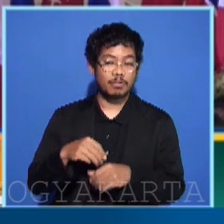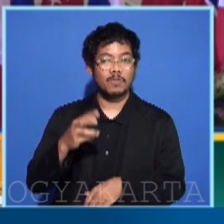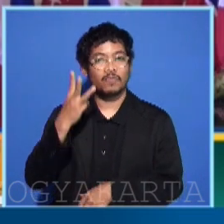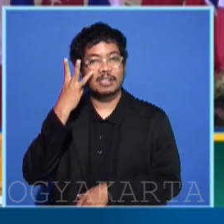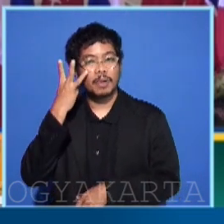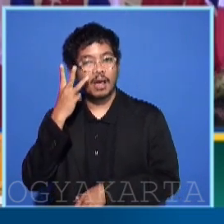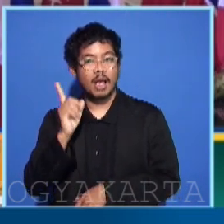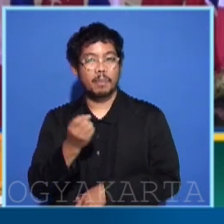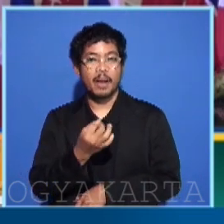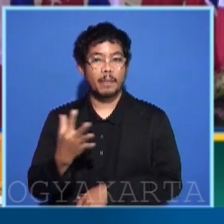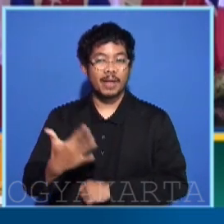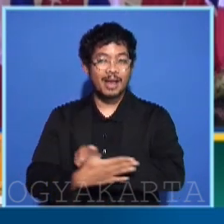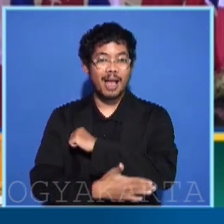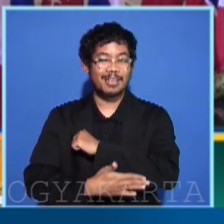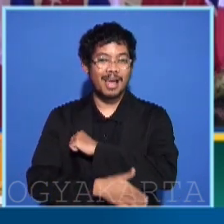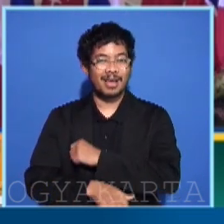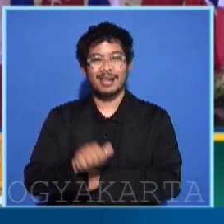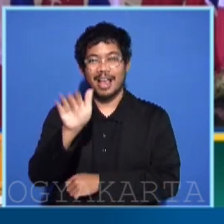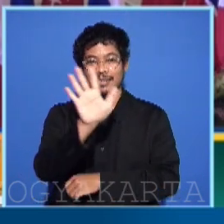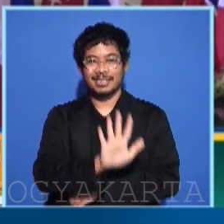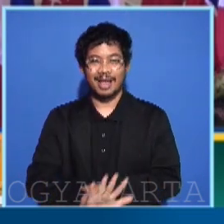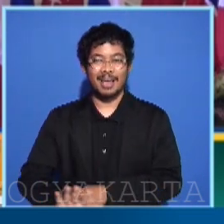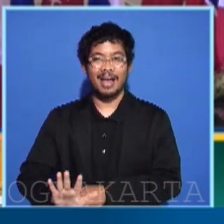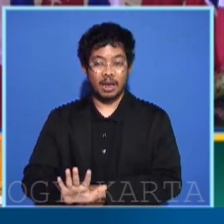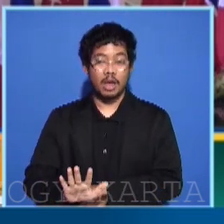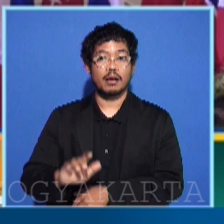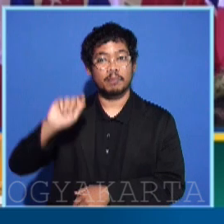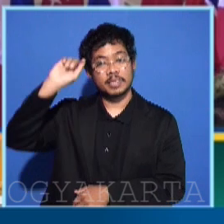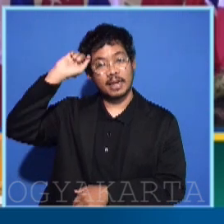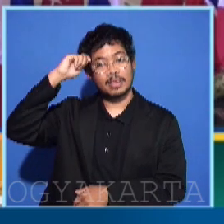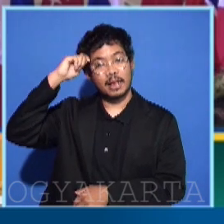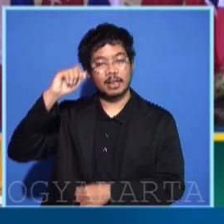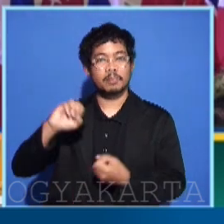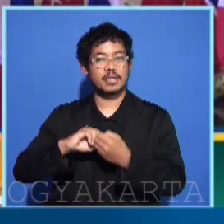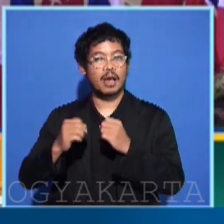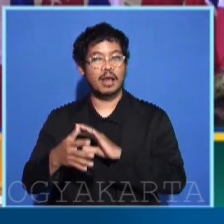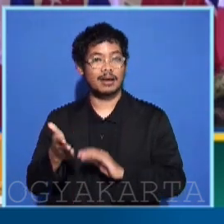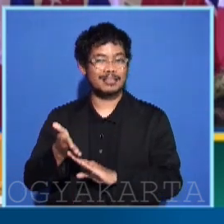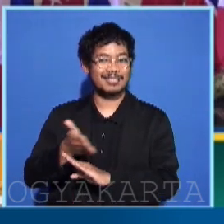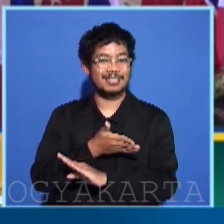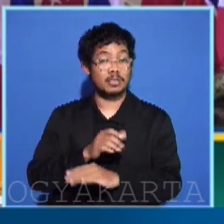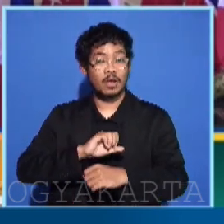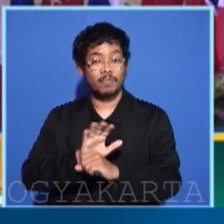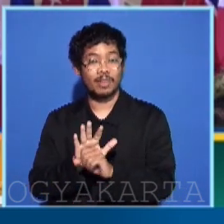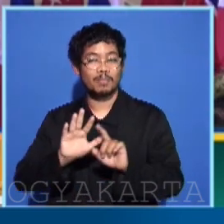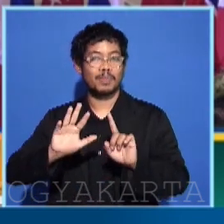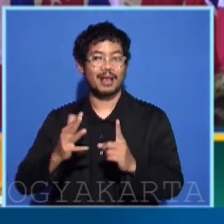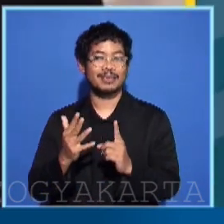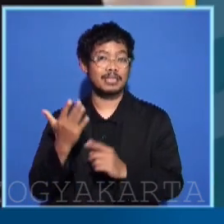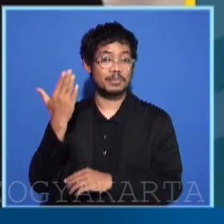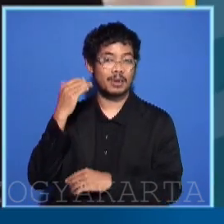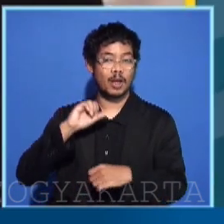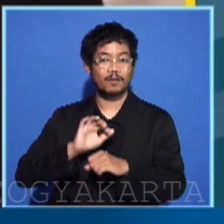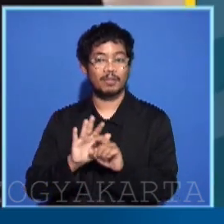Asean yang fokus menerapkan sistem kebencanaan pasca covid-19 pandemi memberikan pelajaran berarti terkait